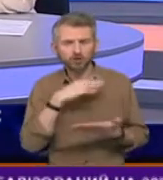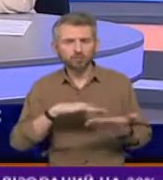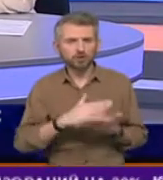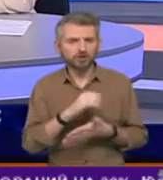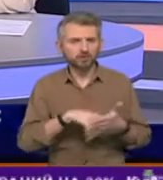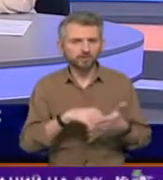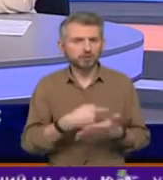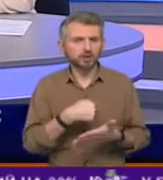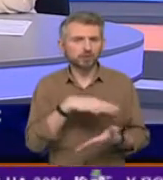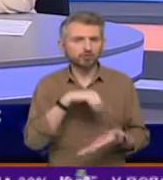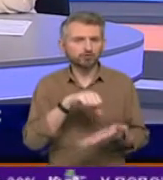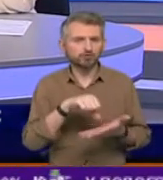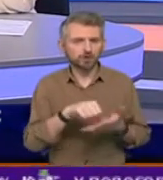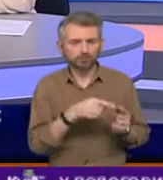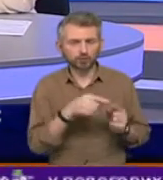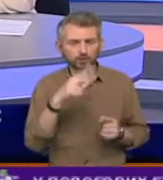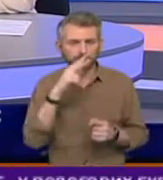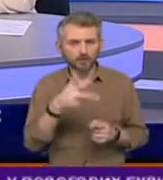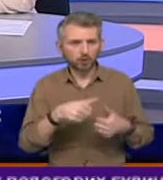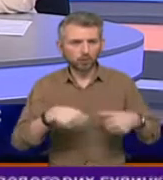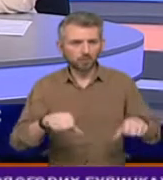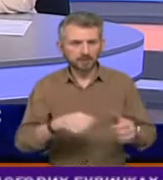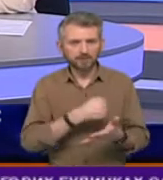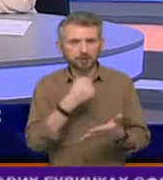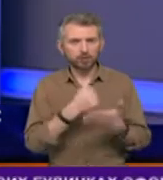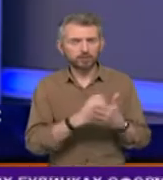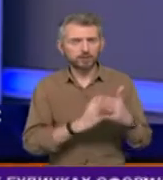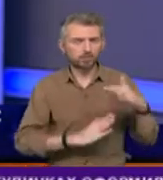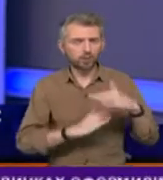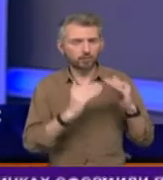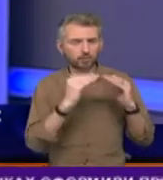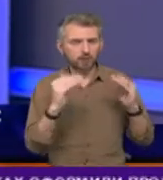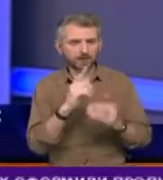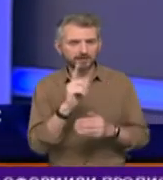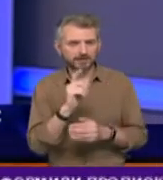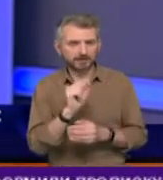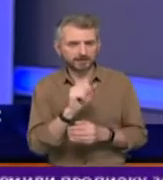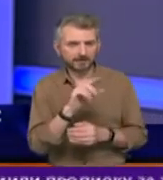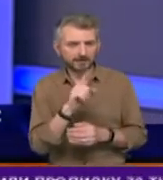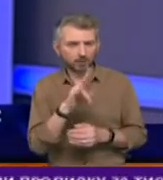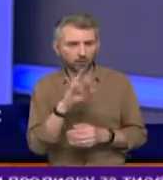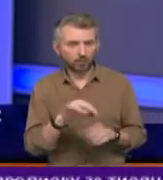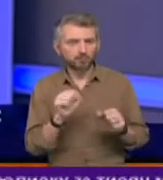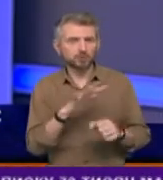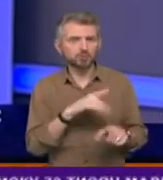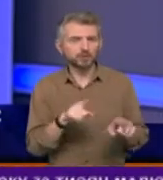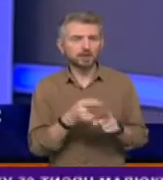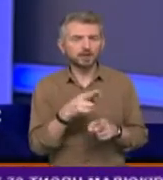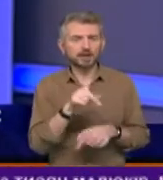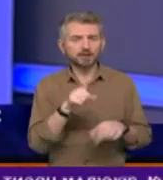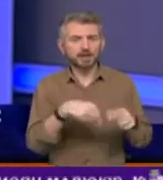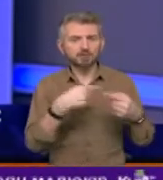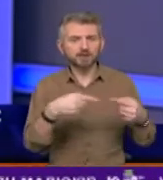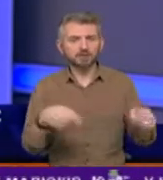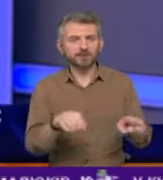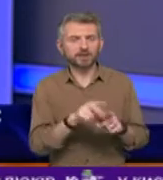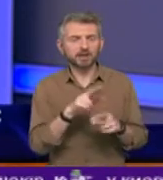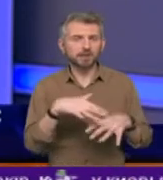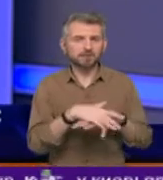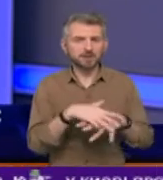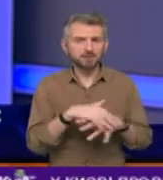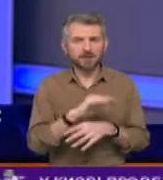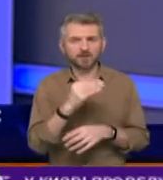зору можливість проходити тестування з використанням комп'ютерних засобів відтворення тексту. ЗНО обов'язкове для всіх